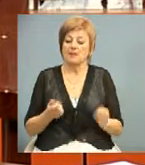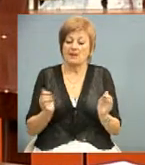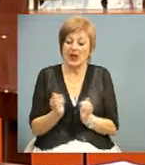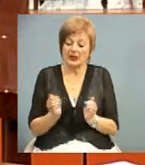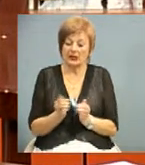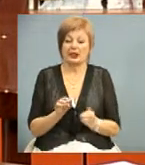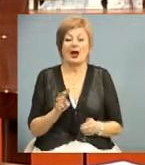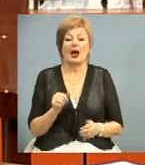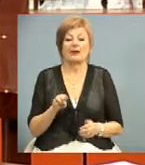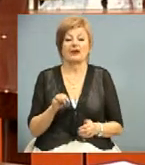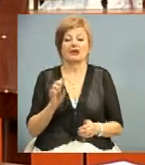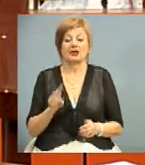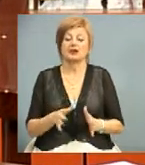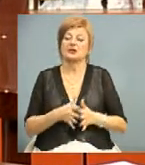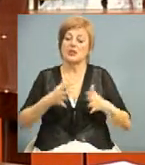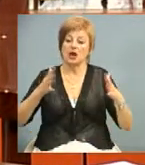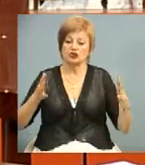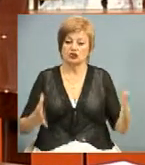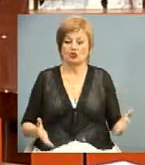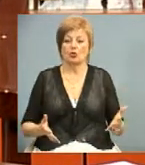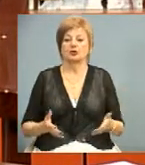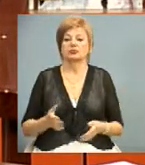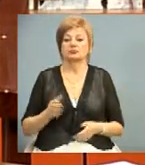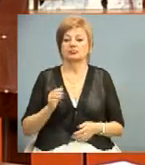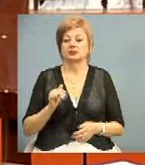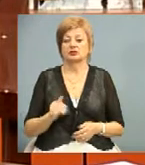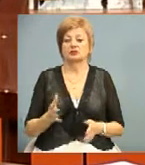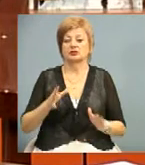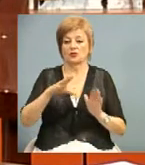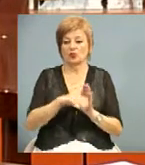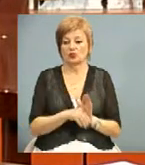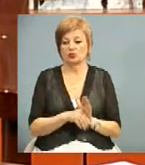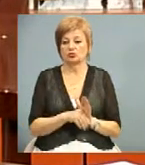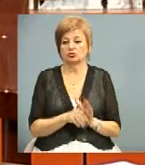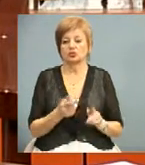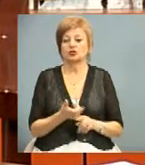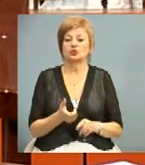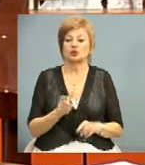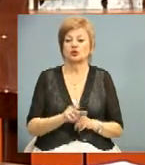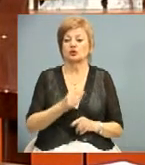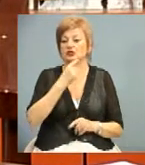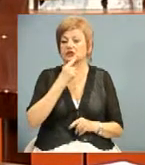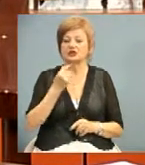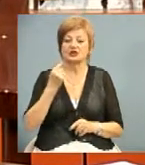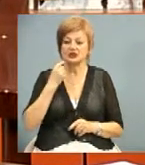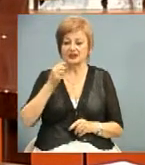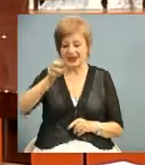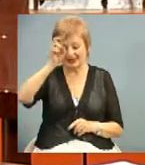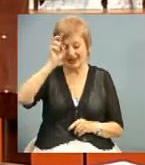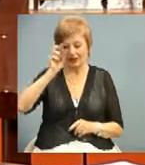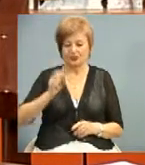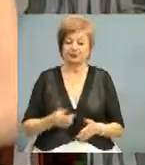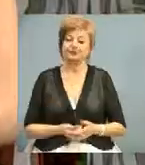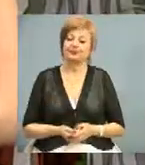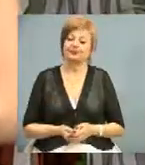а материки дуже великі, на них поміщається дуже-дуже багато стран.